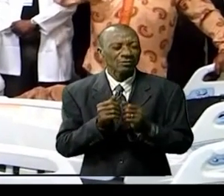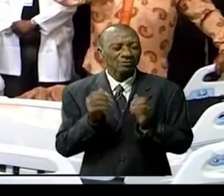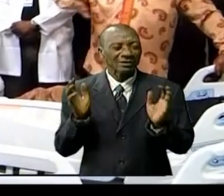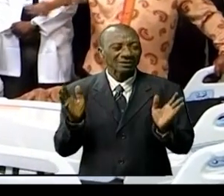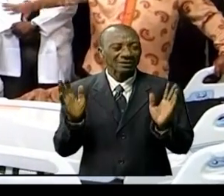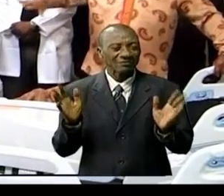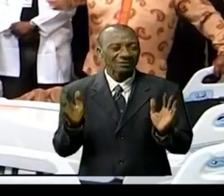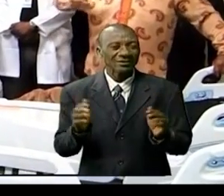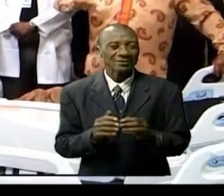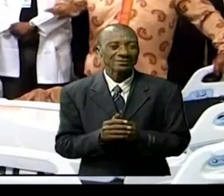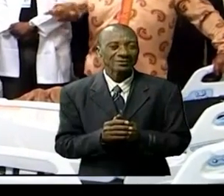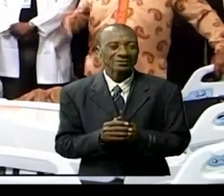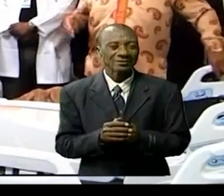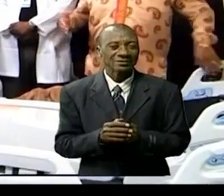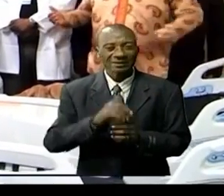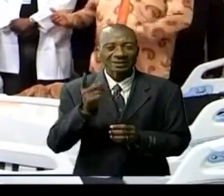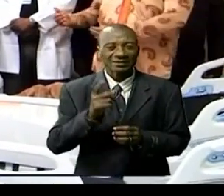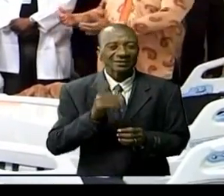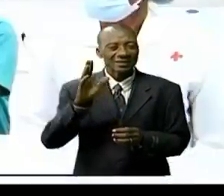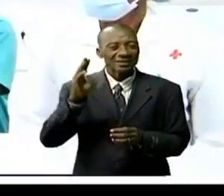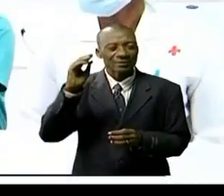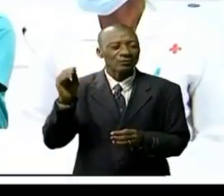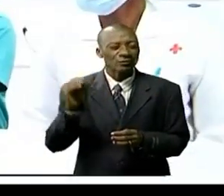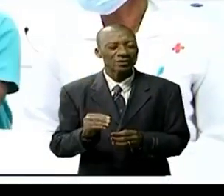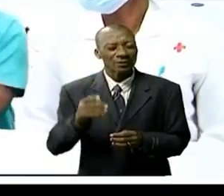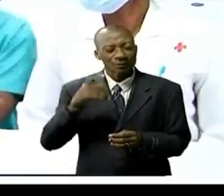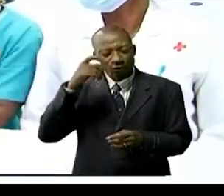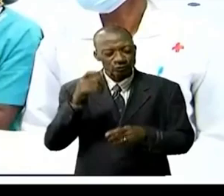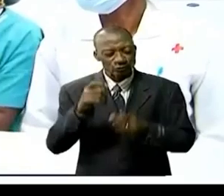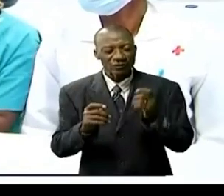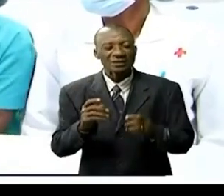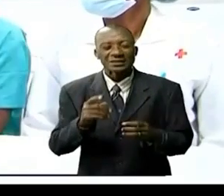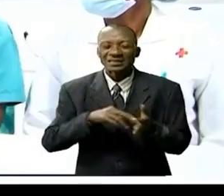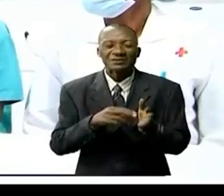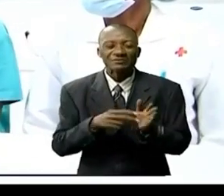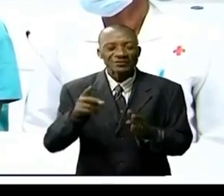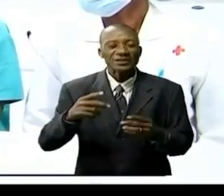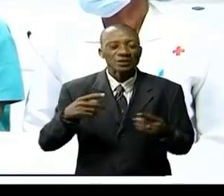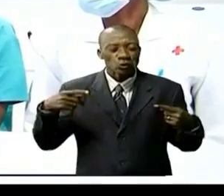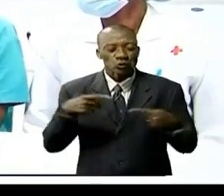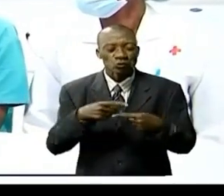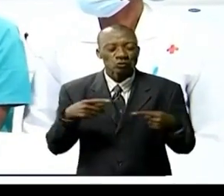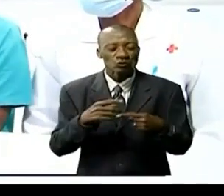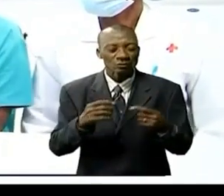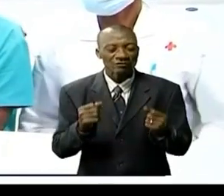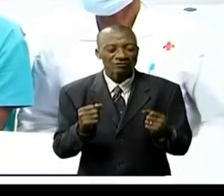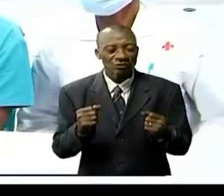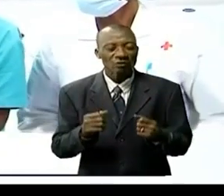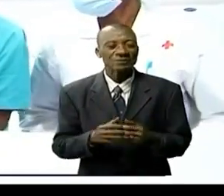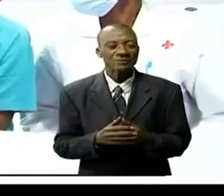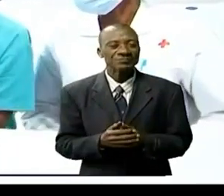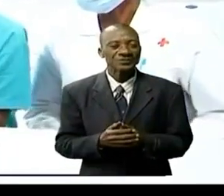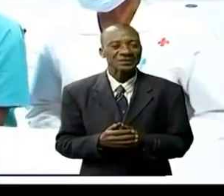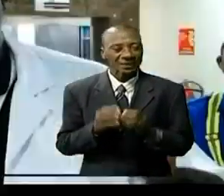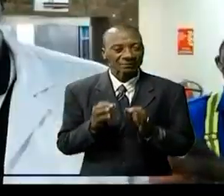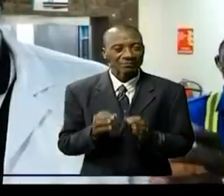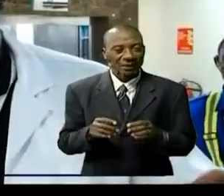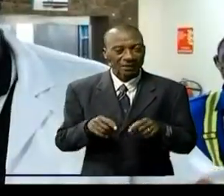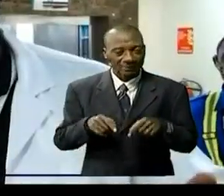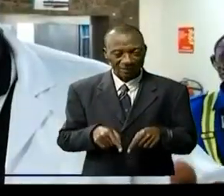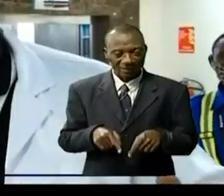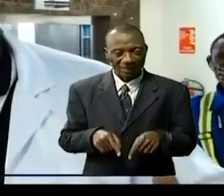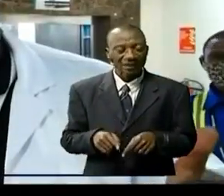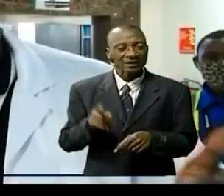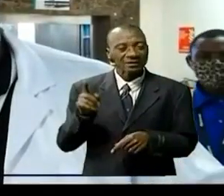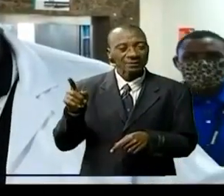36 % de la surface corporelle c'est à dire la mac line sur toute la poitrine à ce moment il est quand même stable il a reçu les premiers traitements